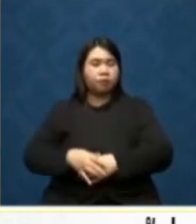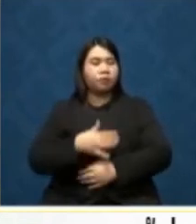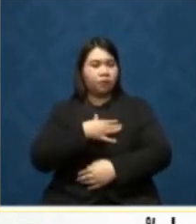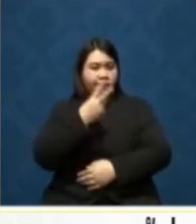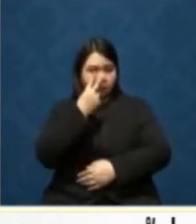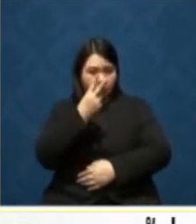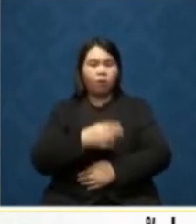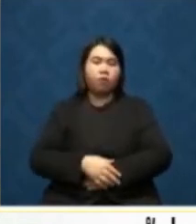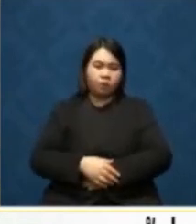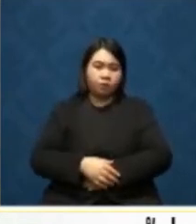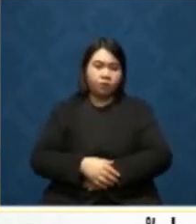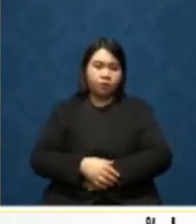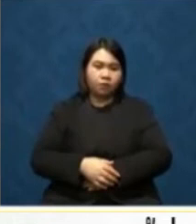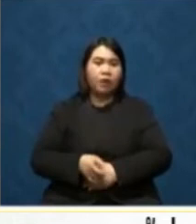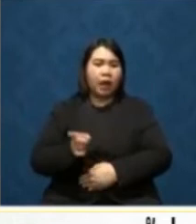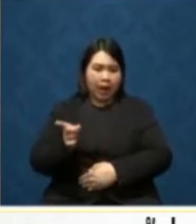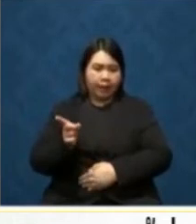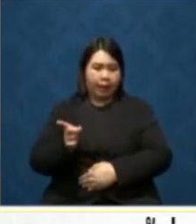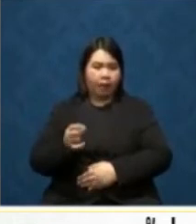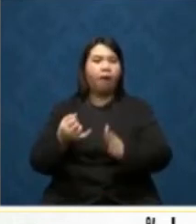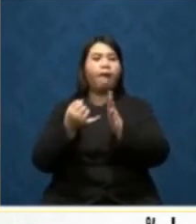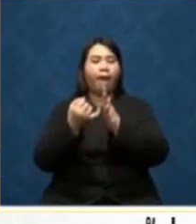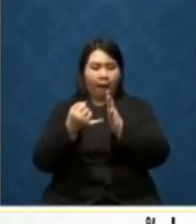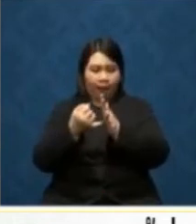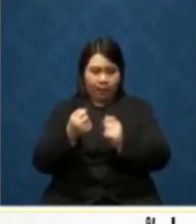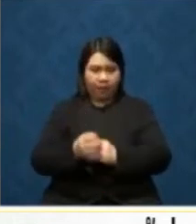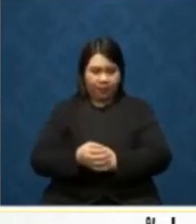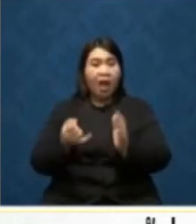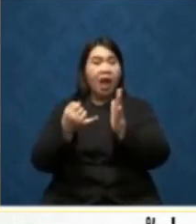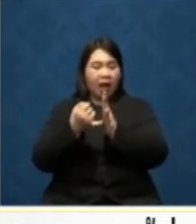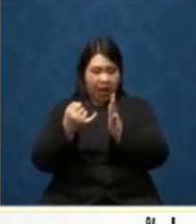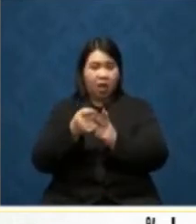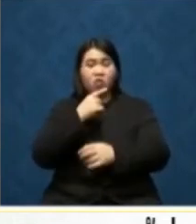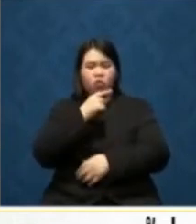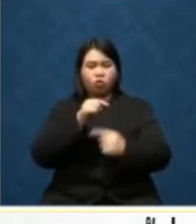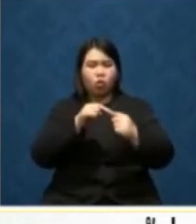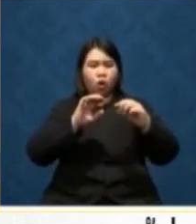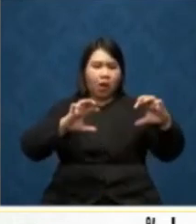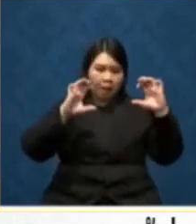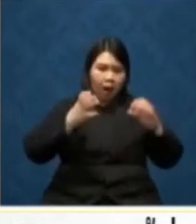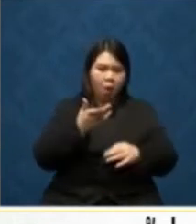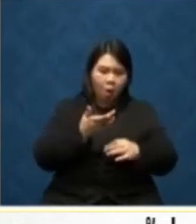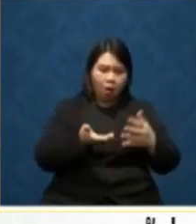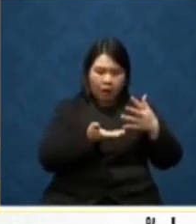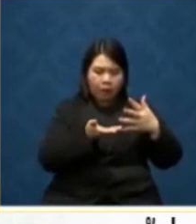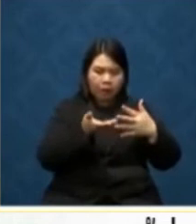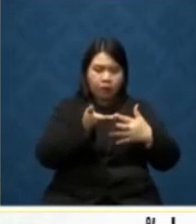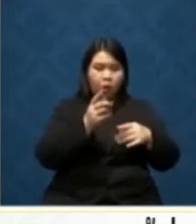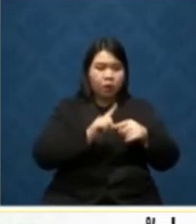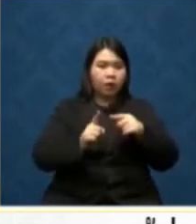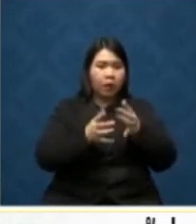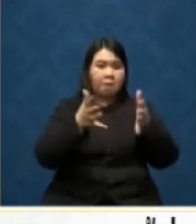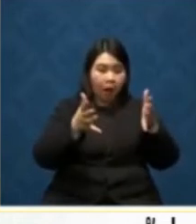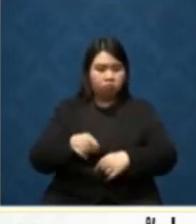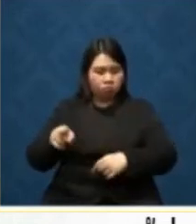ซึ่งของเอกชนบริหารผมไปมองว่า ลกษณะแบบนี้ มันจะมีความพล่องตั